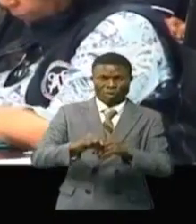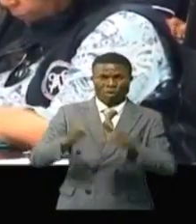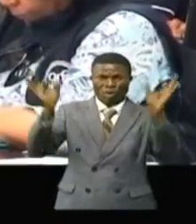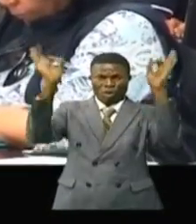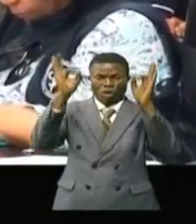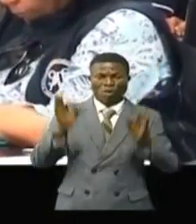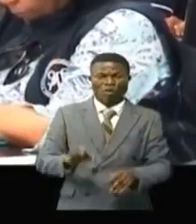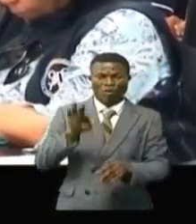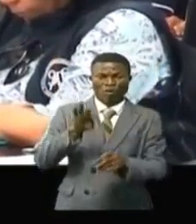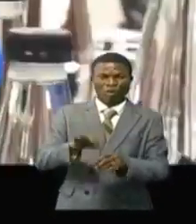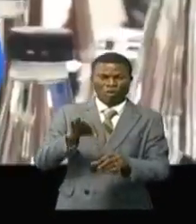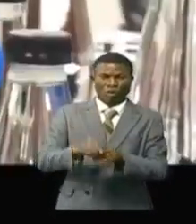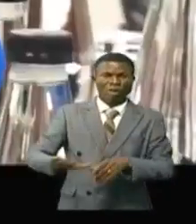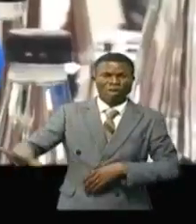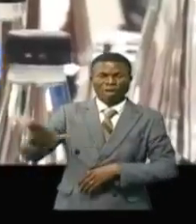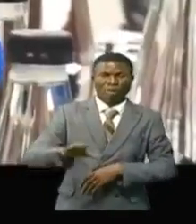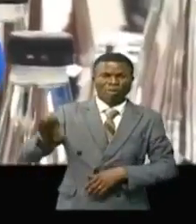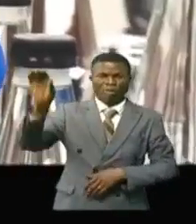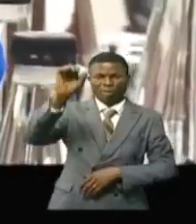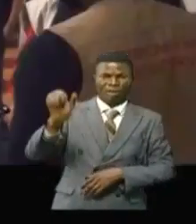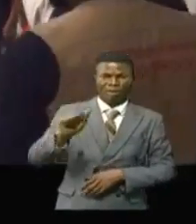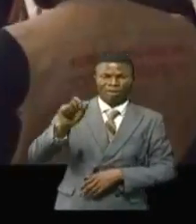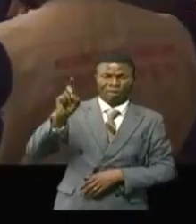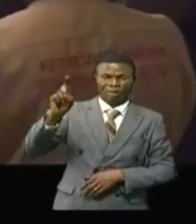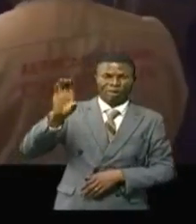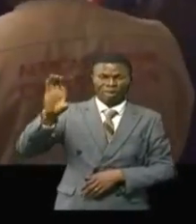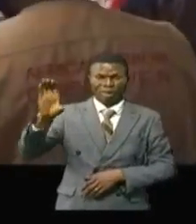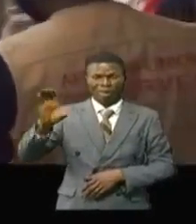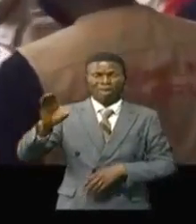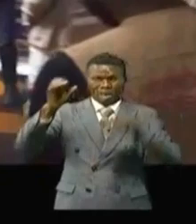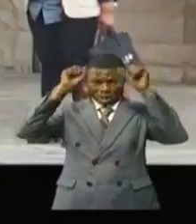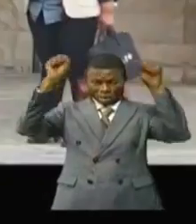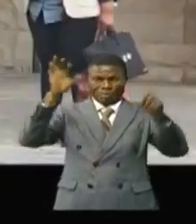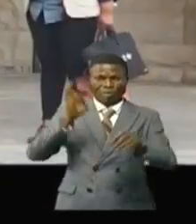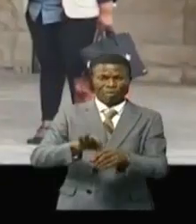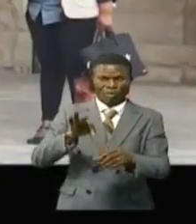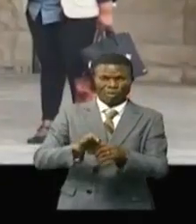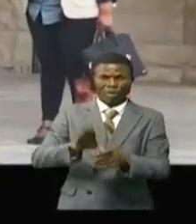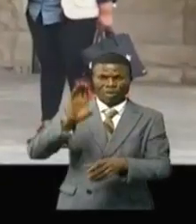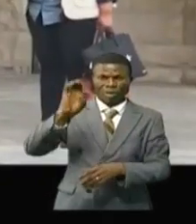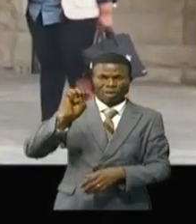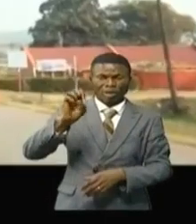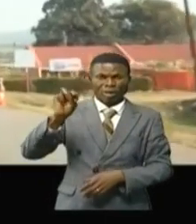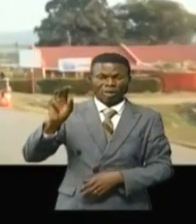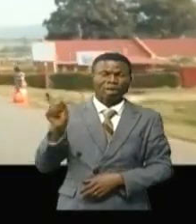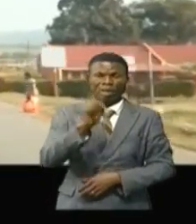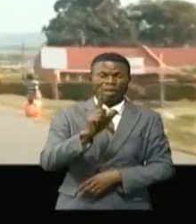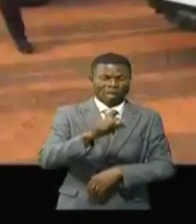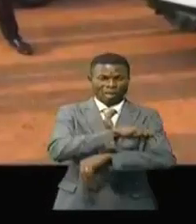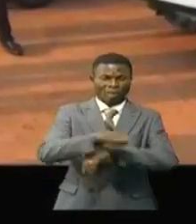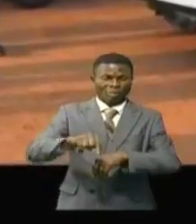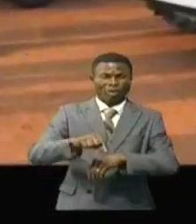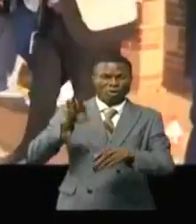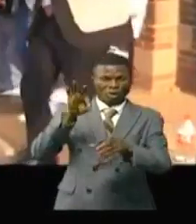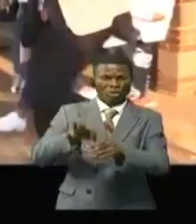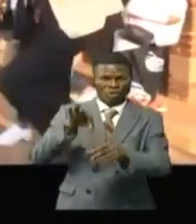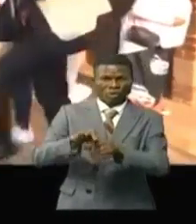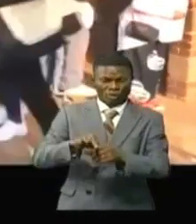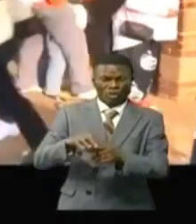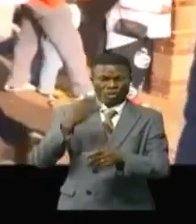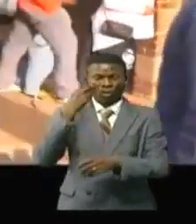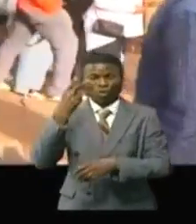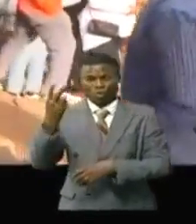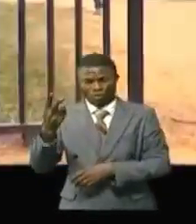commissions électorales des pays de la SADC, Denis Kadima Kazadi, président de la CENI, s'est rendu dans quelques centres de vote de Maseru, la